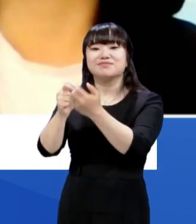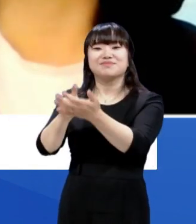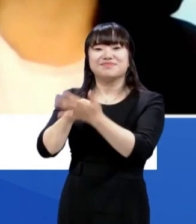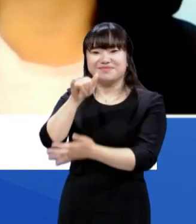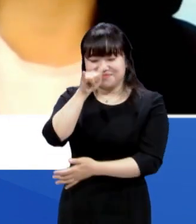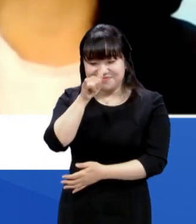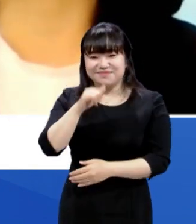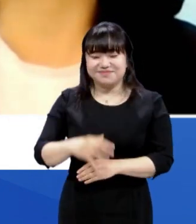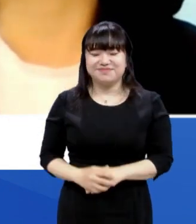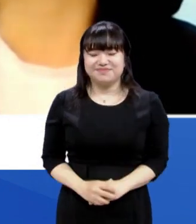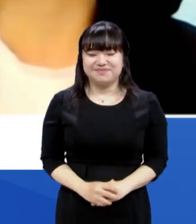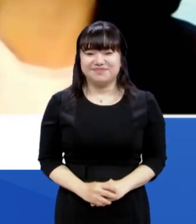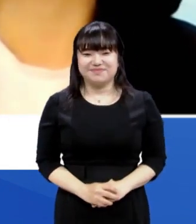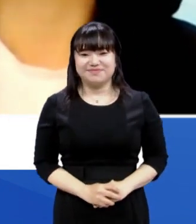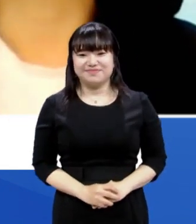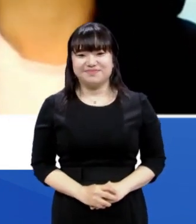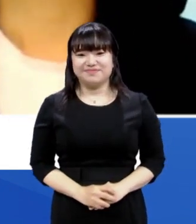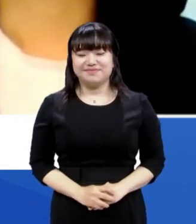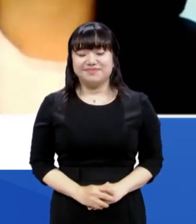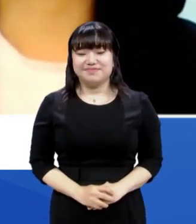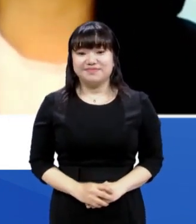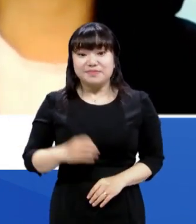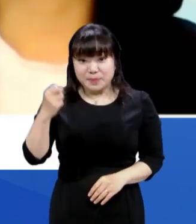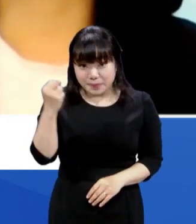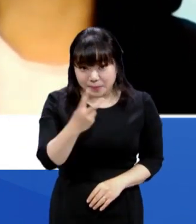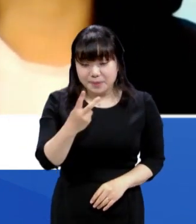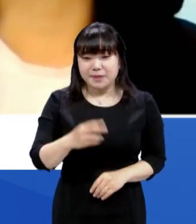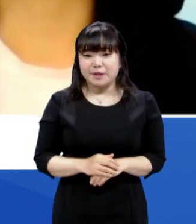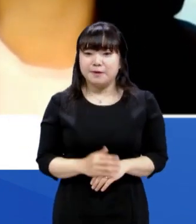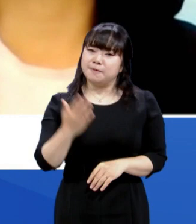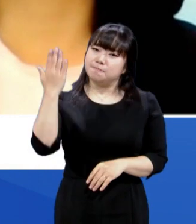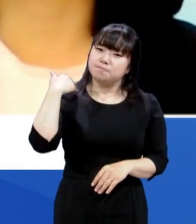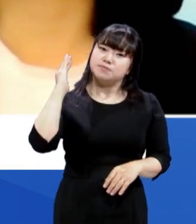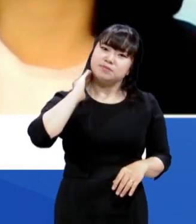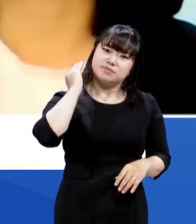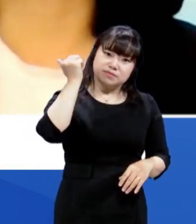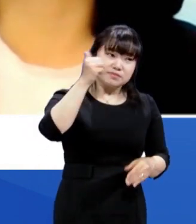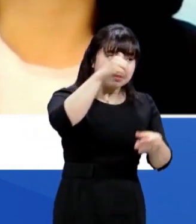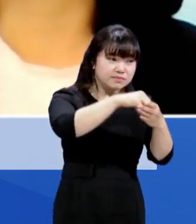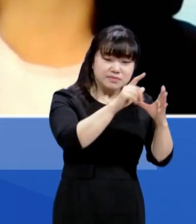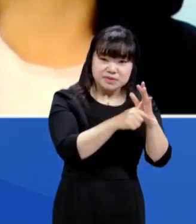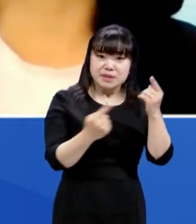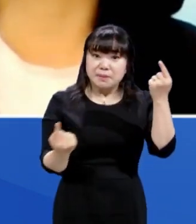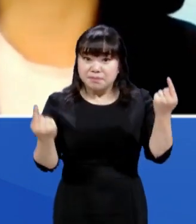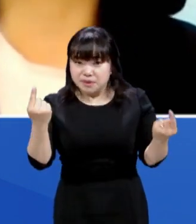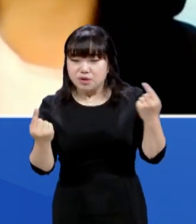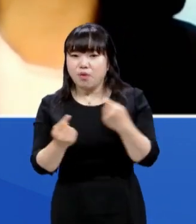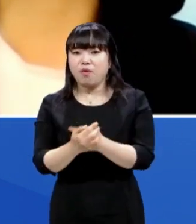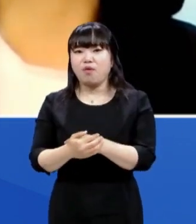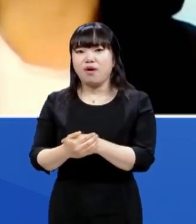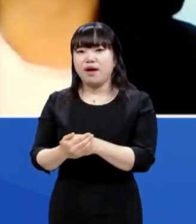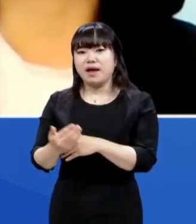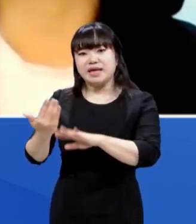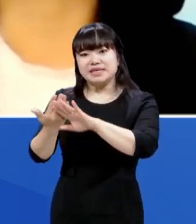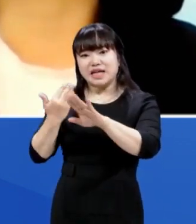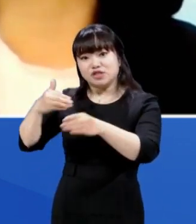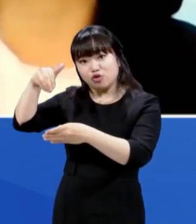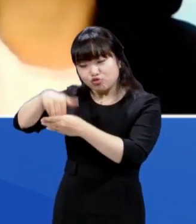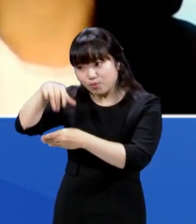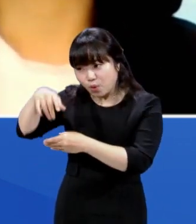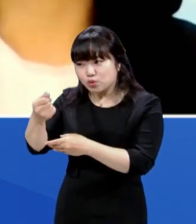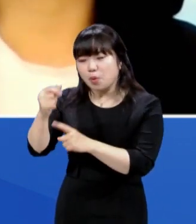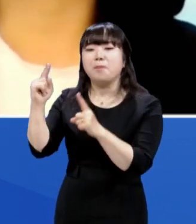아내를 안내를 받으실 수 있습니다 그리고 지금 지난 개선 에 비해서 전국적으로 하던 뜯어서 변경되고 일이 좀